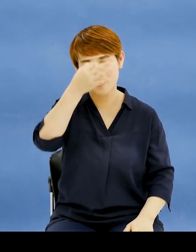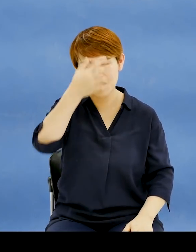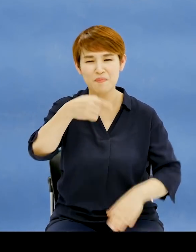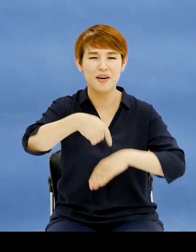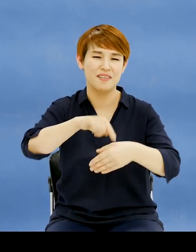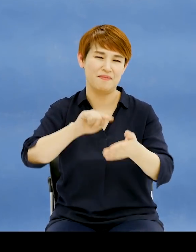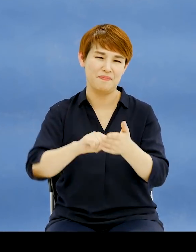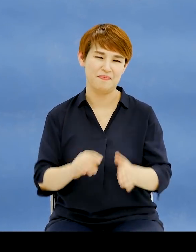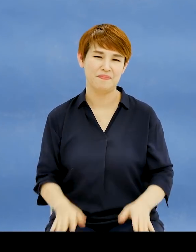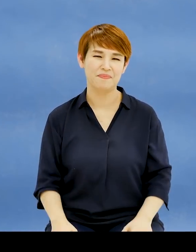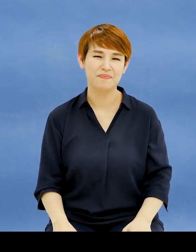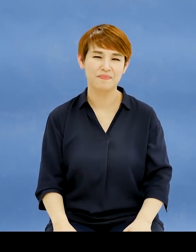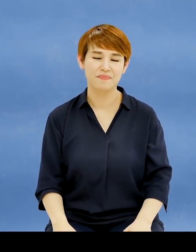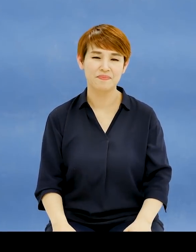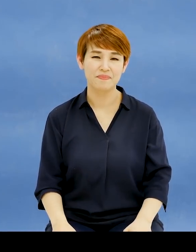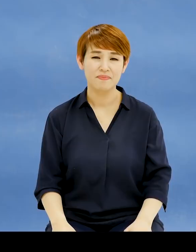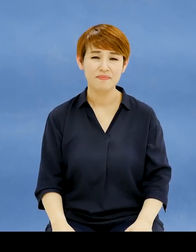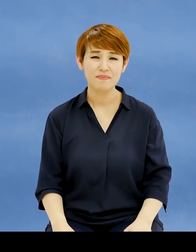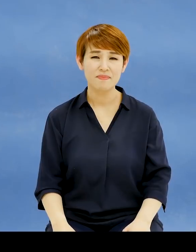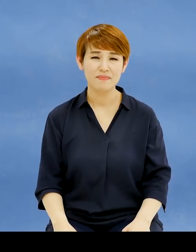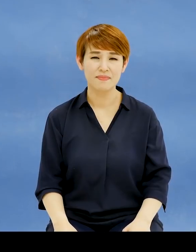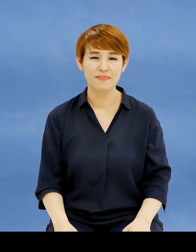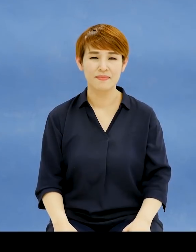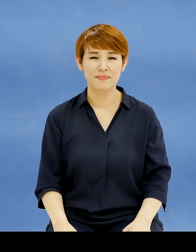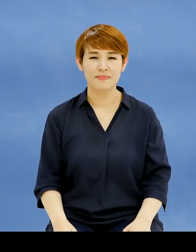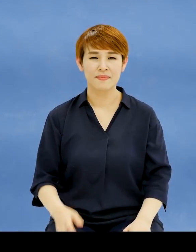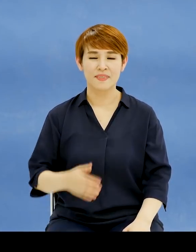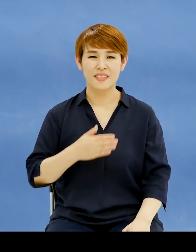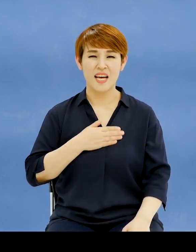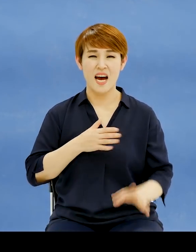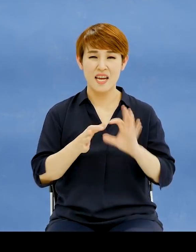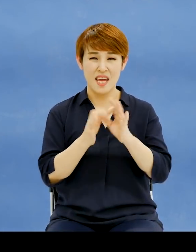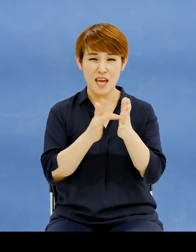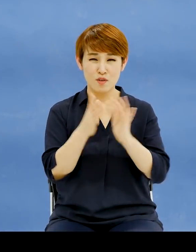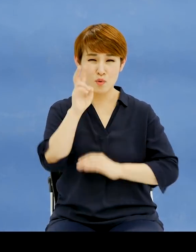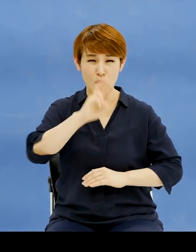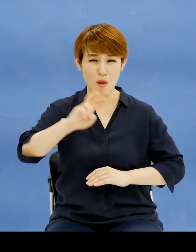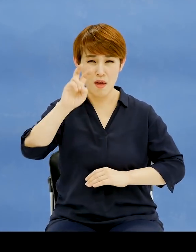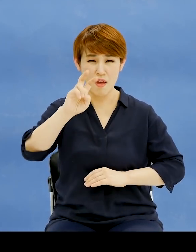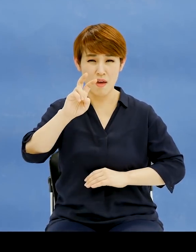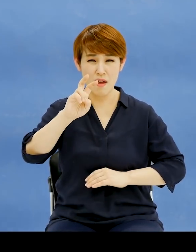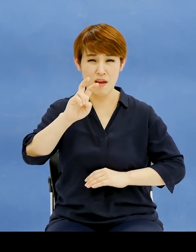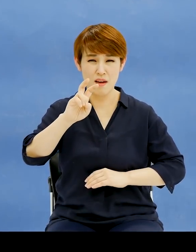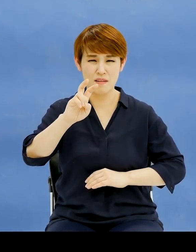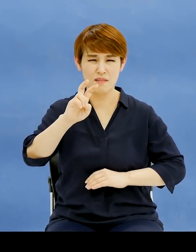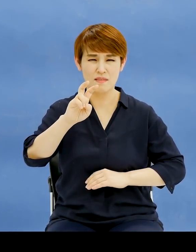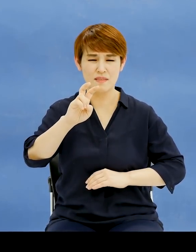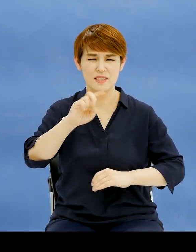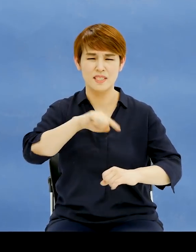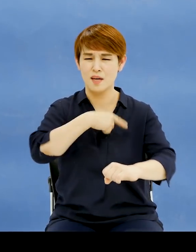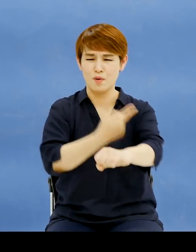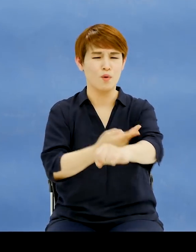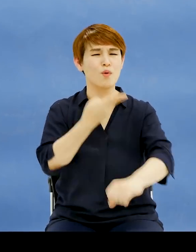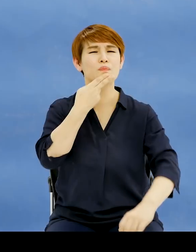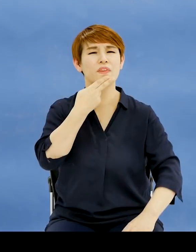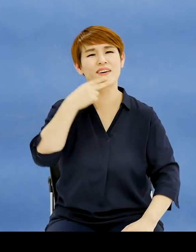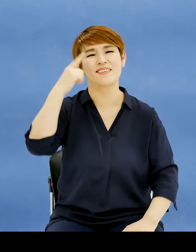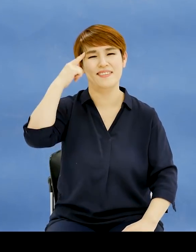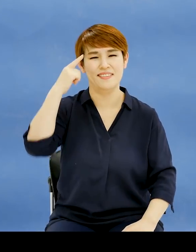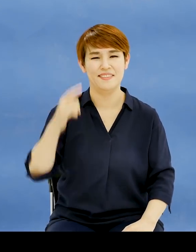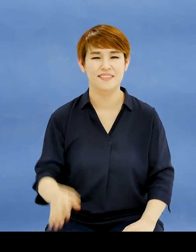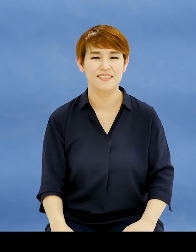하나님 앞에. 하나님 마음을 되게 상하게 내가 해드렸다. 진짜 나는 이 나의 예수라는 걸 부를 자격도 없던 것